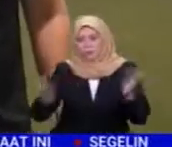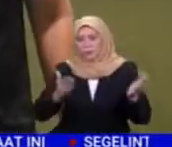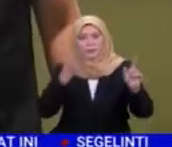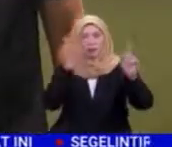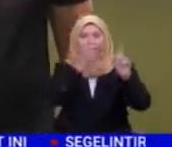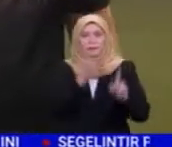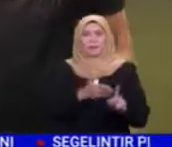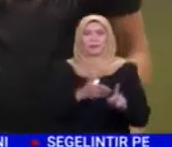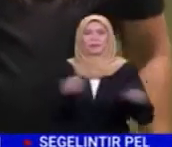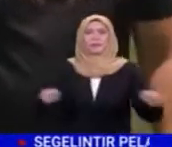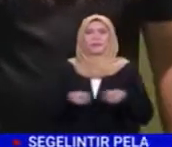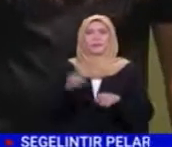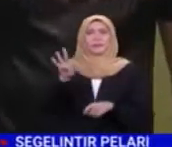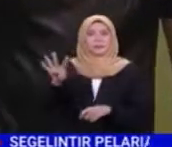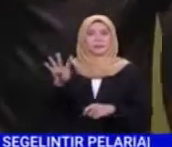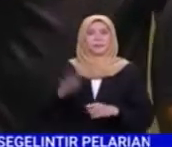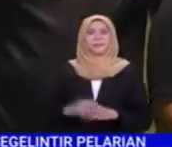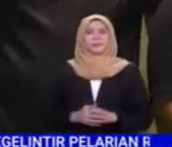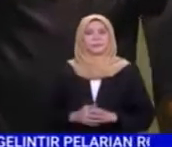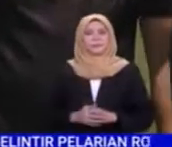sasaran tempat